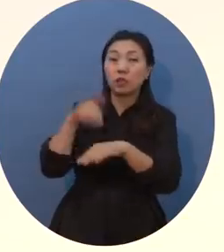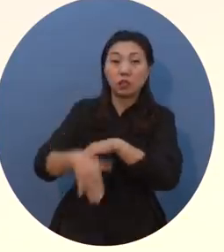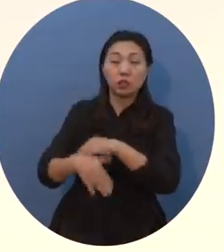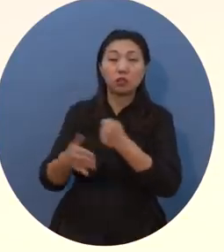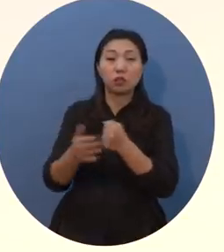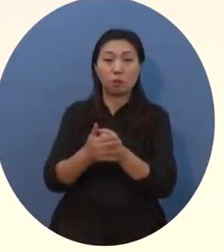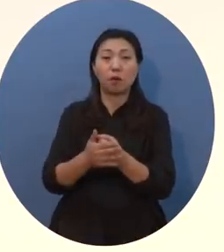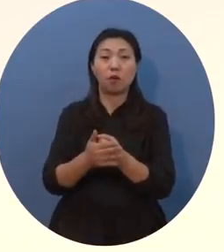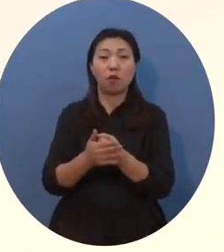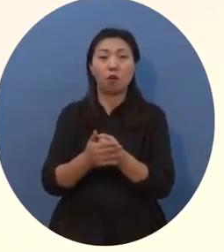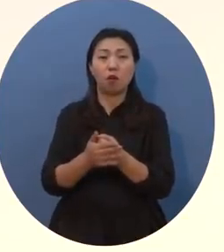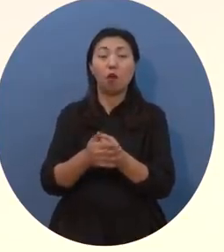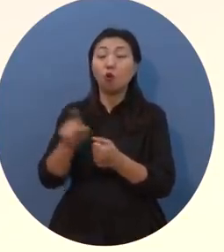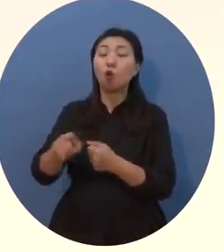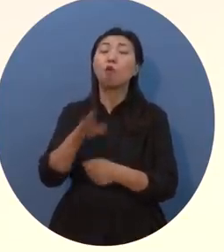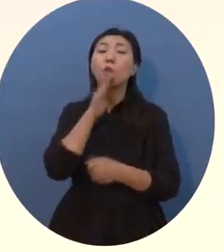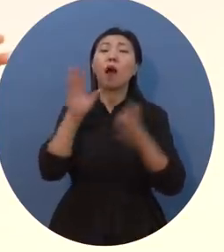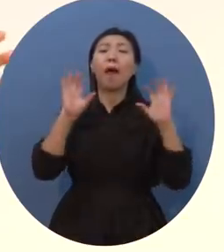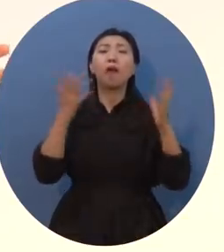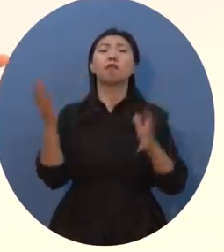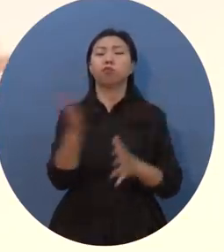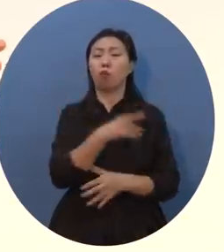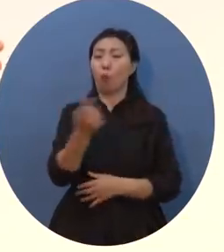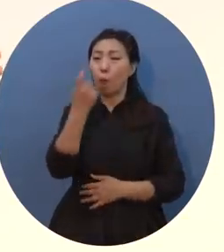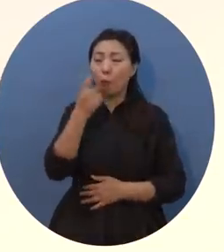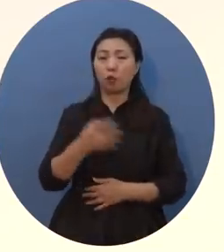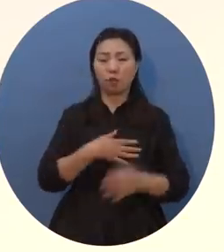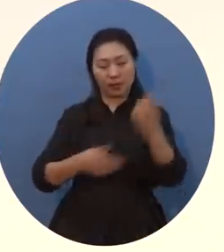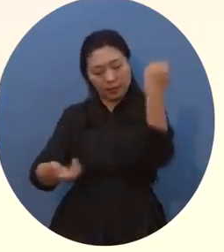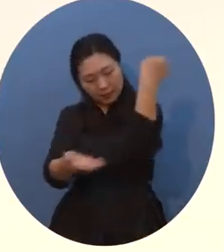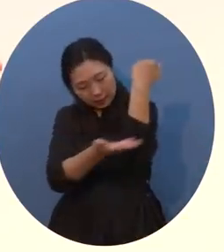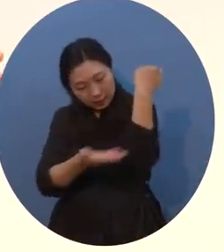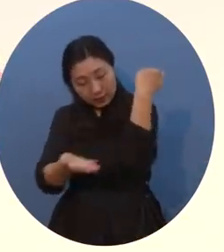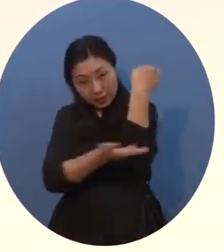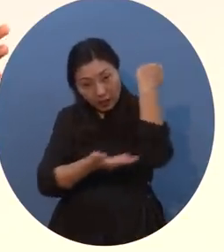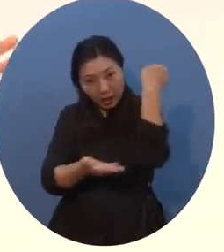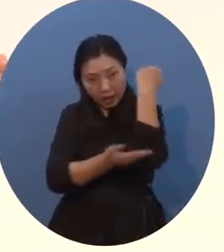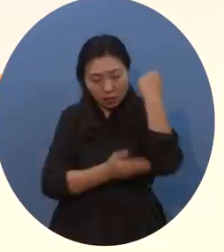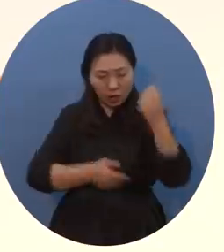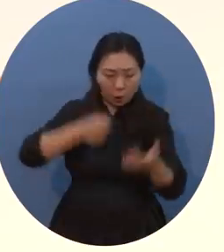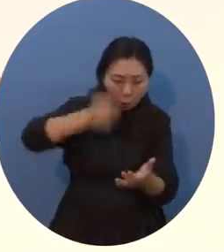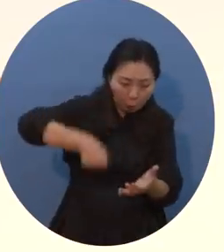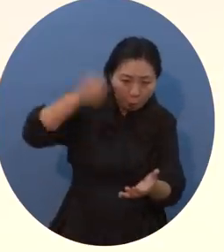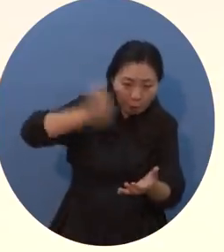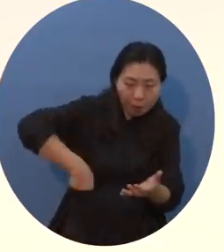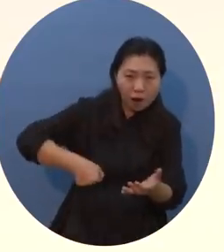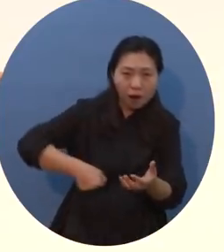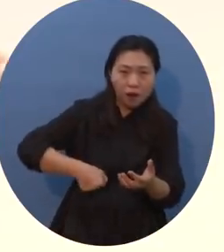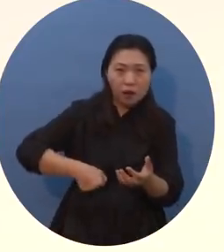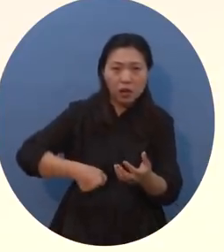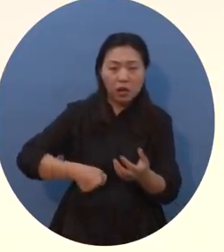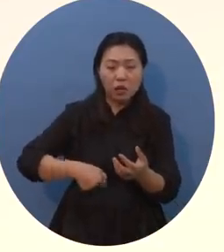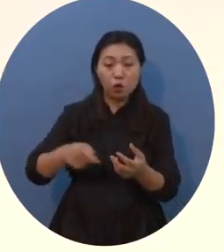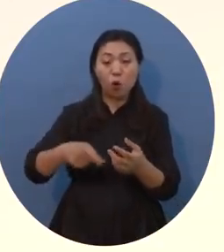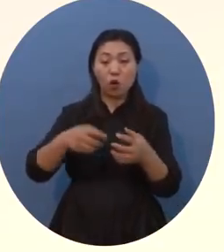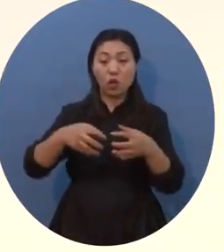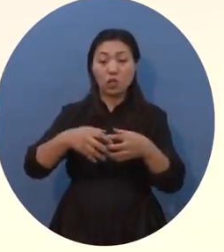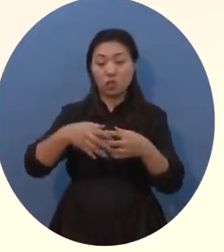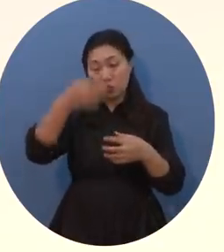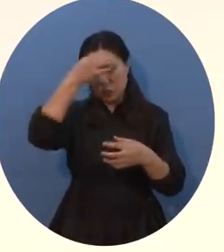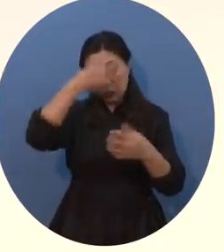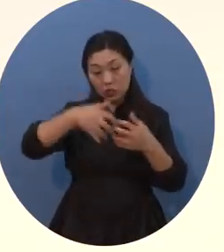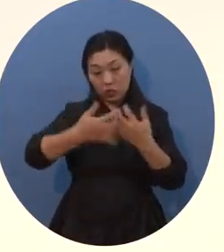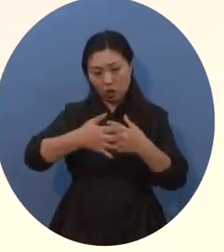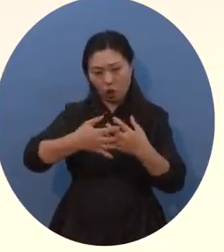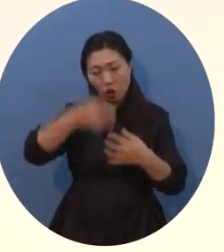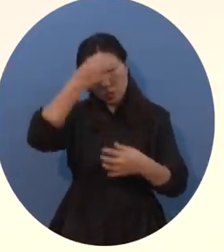나는 조기교육이라고 생각해요. 그러니까 낯질도 배우고, 호미질도 배우고, 다 연장서는 법도 배울 뿐만 아니라, 어떻게